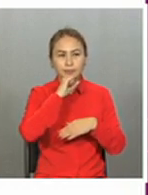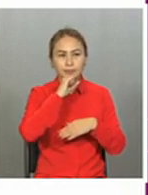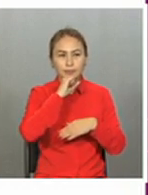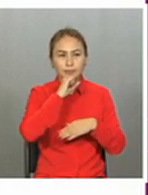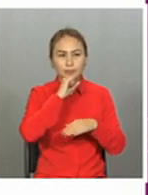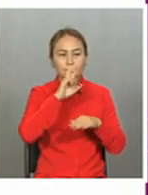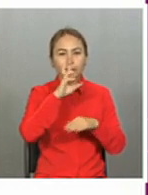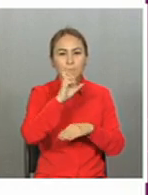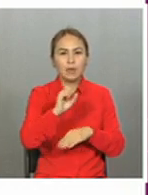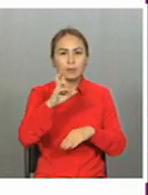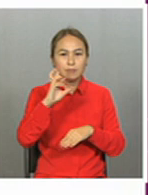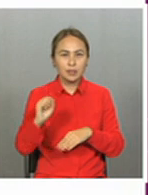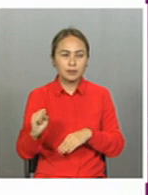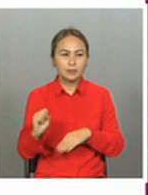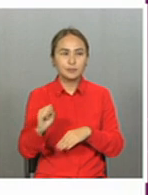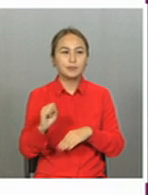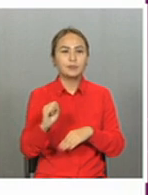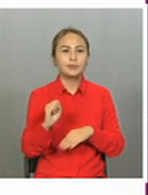баба,